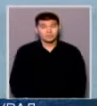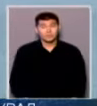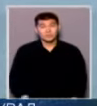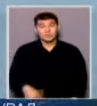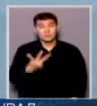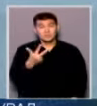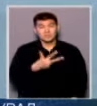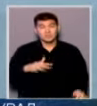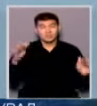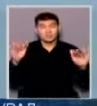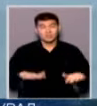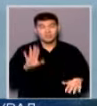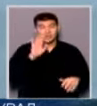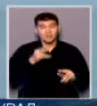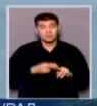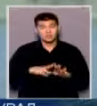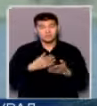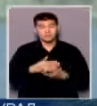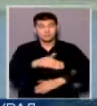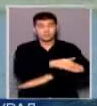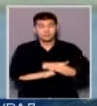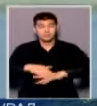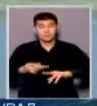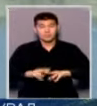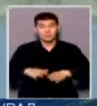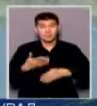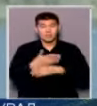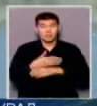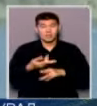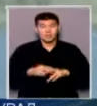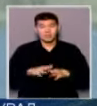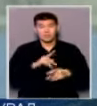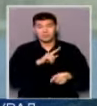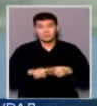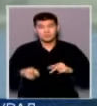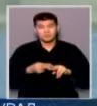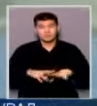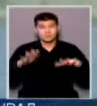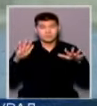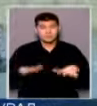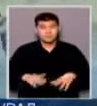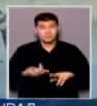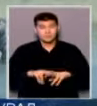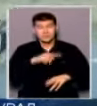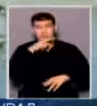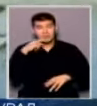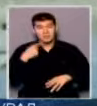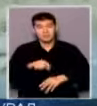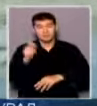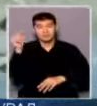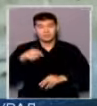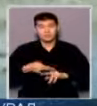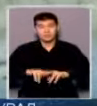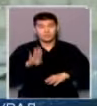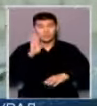в 3 раза снизился объем воды в трансграничной реке. Основная причина этого – резкое сокращение поступления воды из России, отмечают